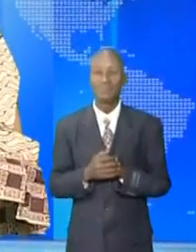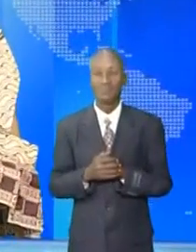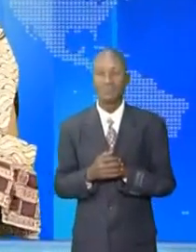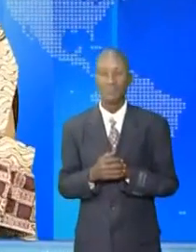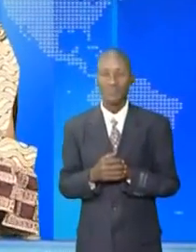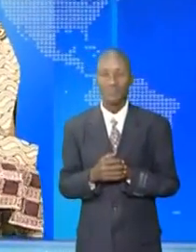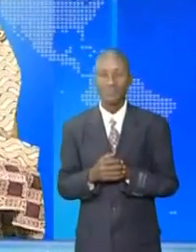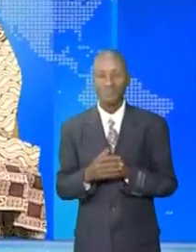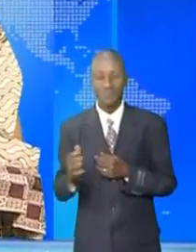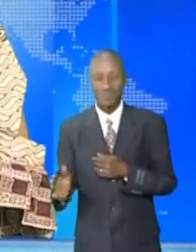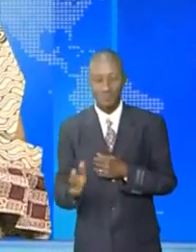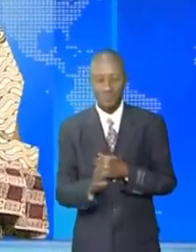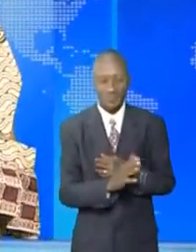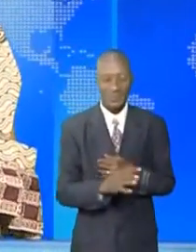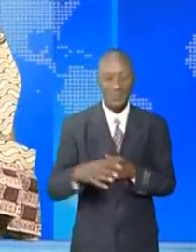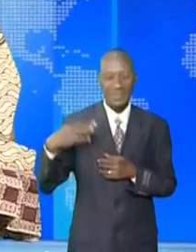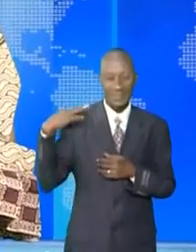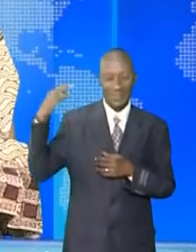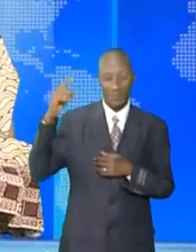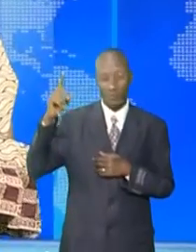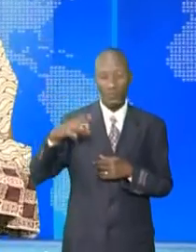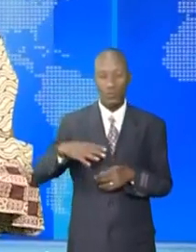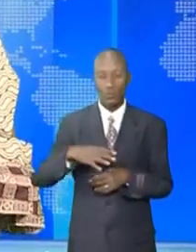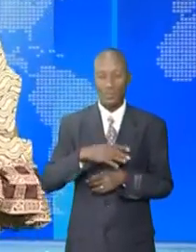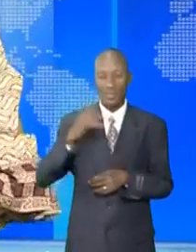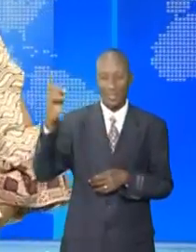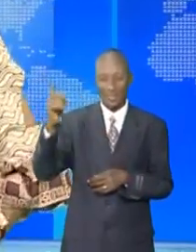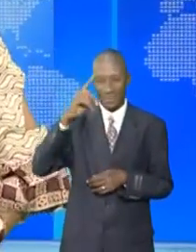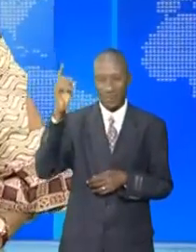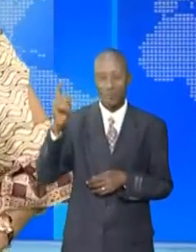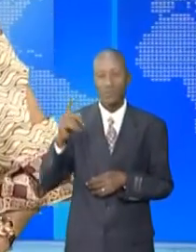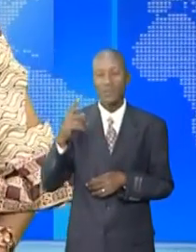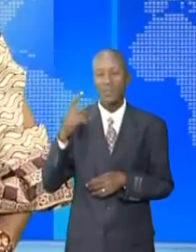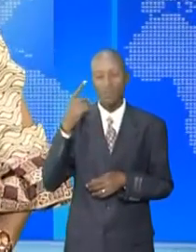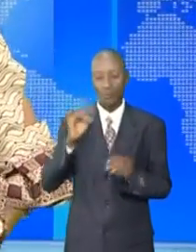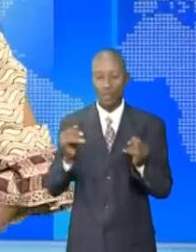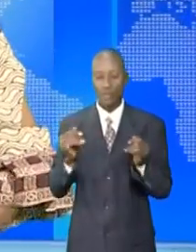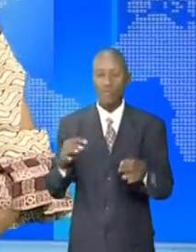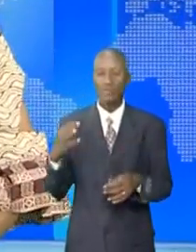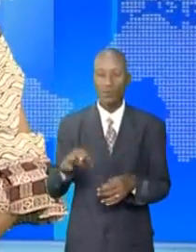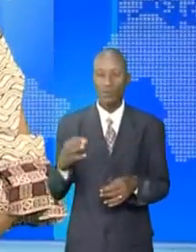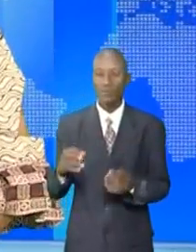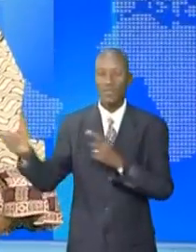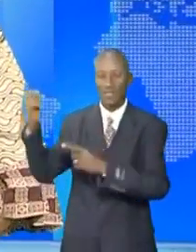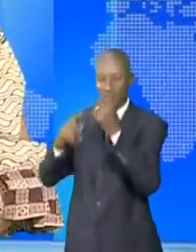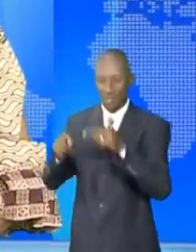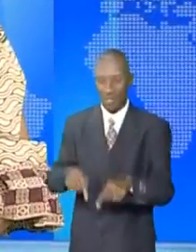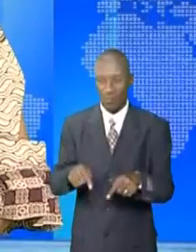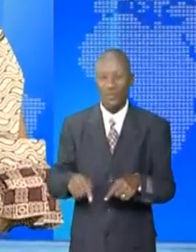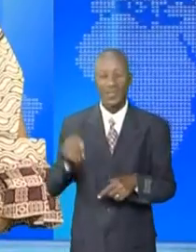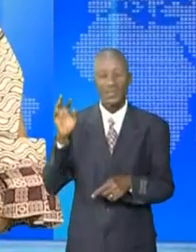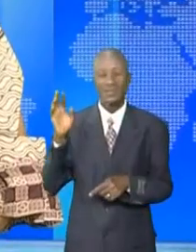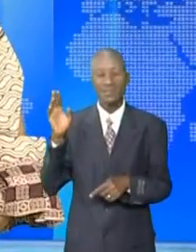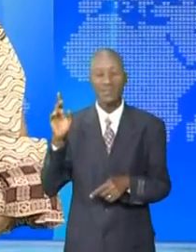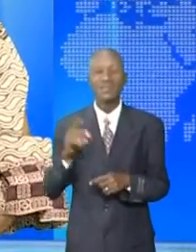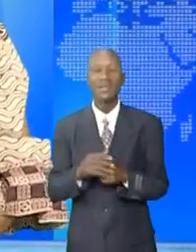Une importante délégation du Comité international des Jeux de la Francophonie séjourne à Kinshasa, conduite par sa directrice Zaina